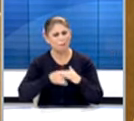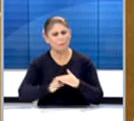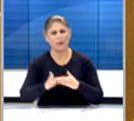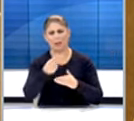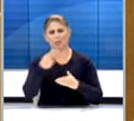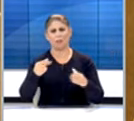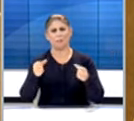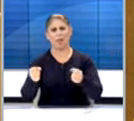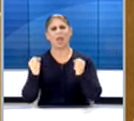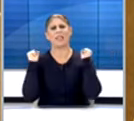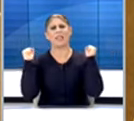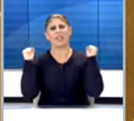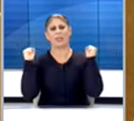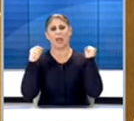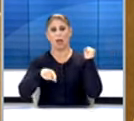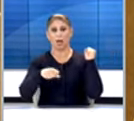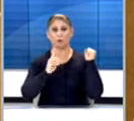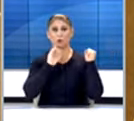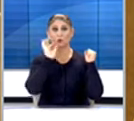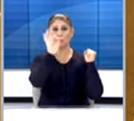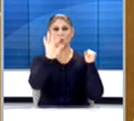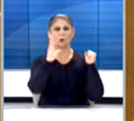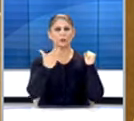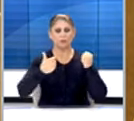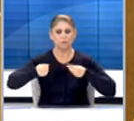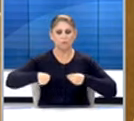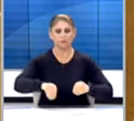με έναν προφανή στόχο, την ιδιωτικοποίηση των